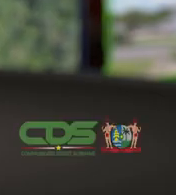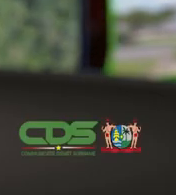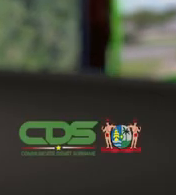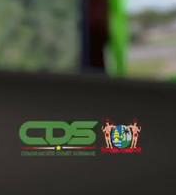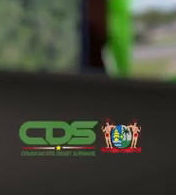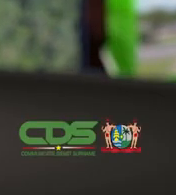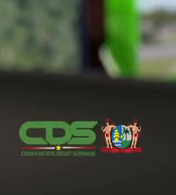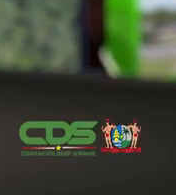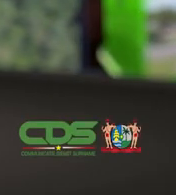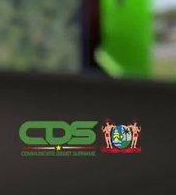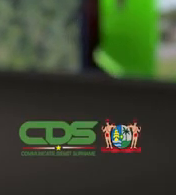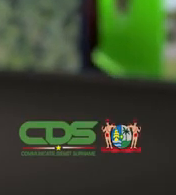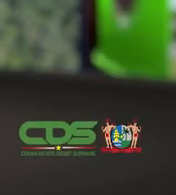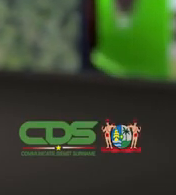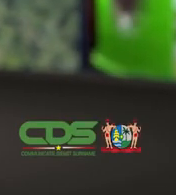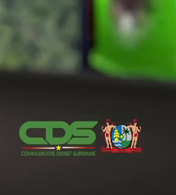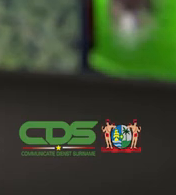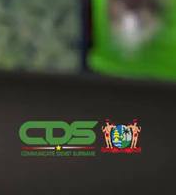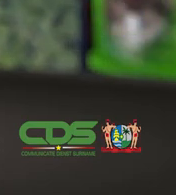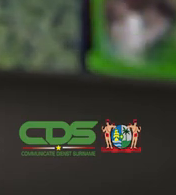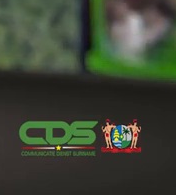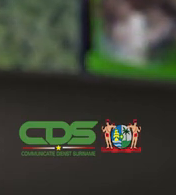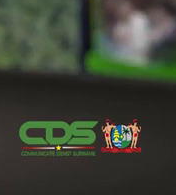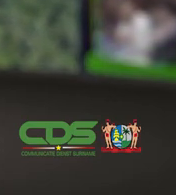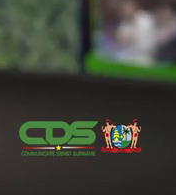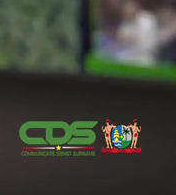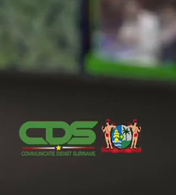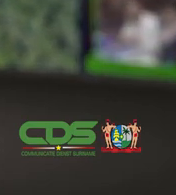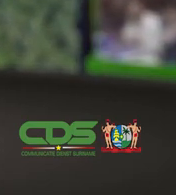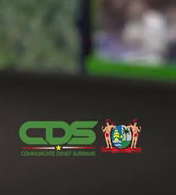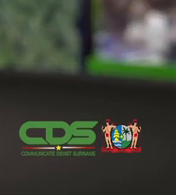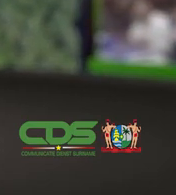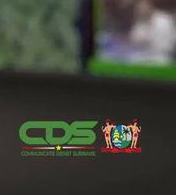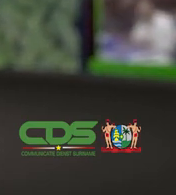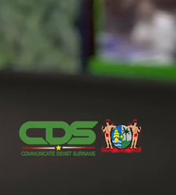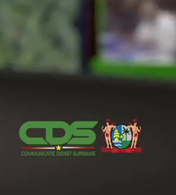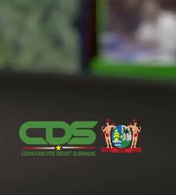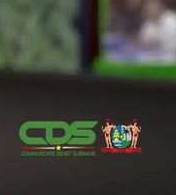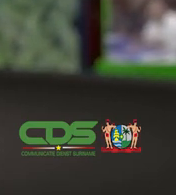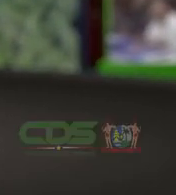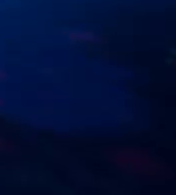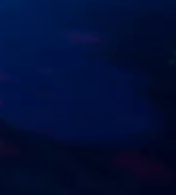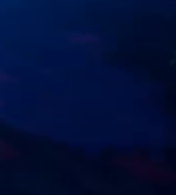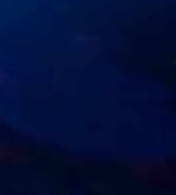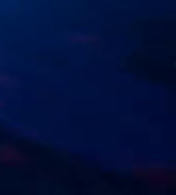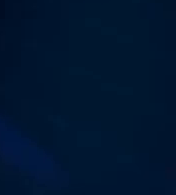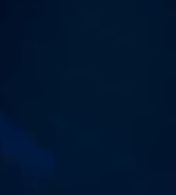Kijkers, we zijn gekomen aan het eind van Focus. Bedankt voor uw aandacht. Goedenavond.